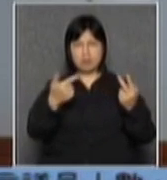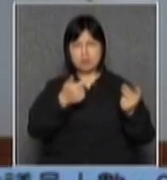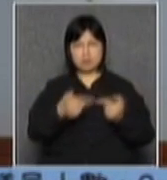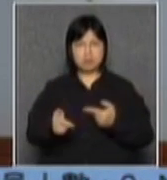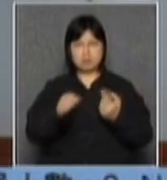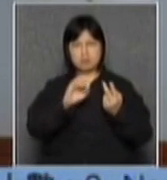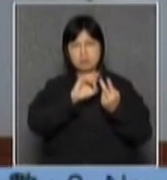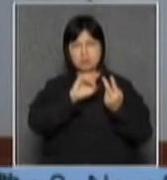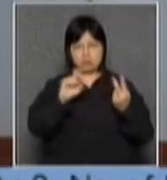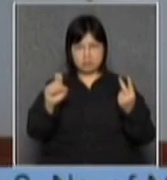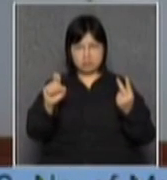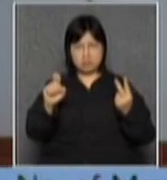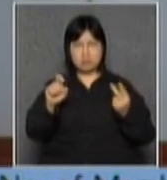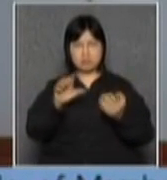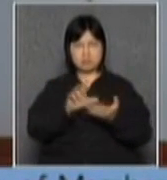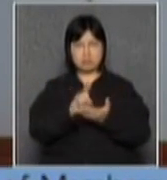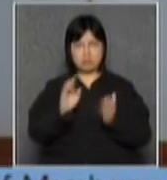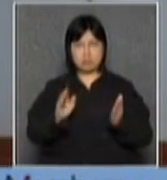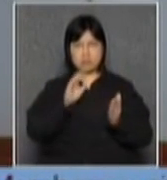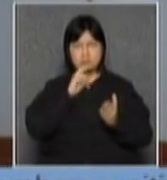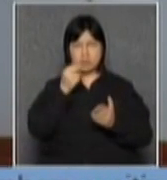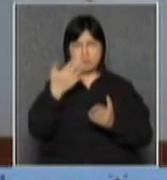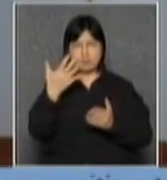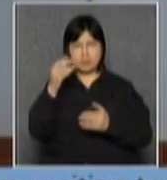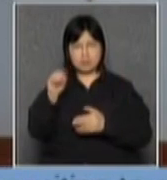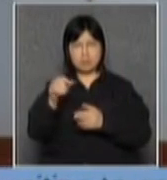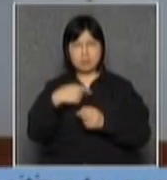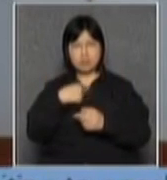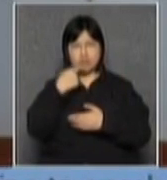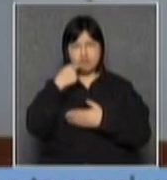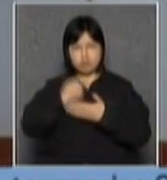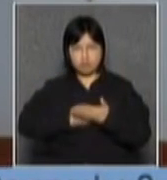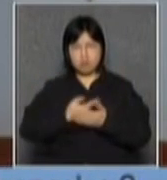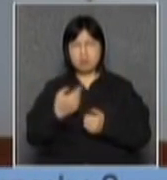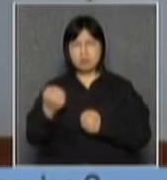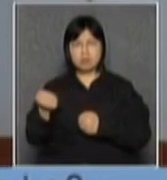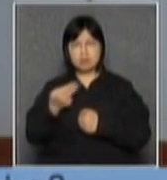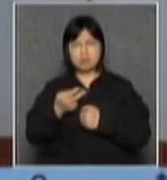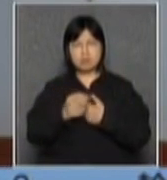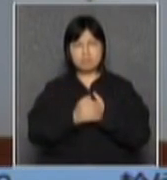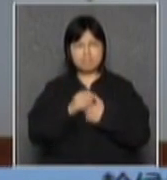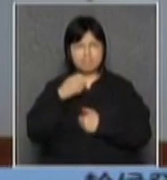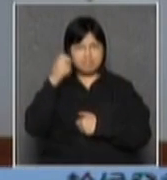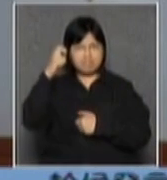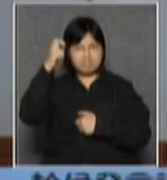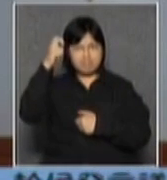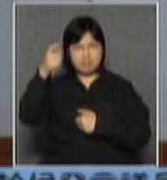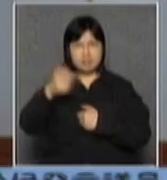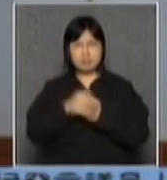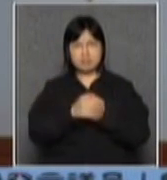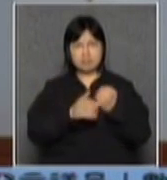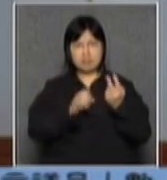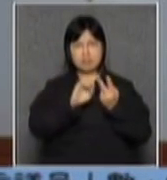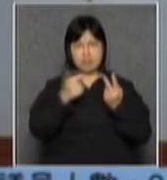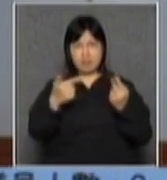咧嗰一年度咧有75億嘅財赤，咁進而咧佢就推論到咧由08年